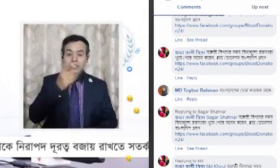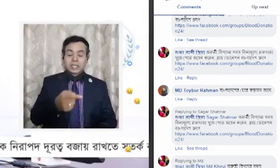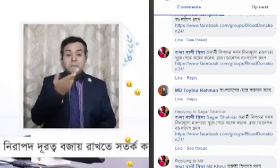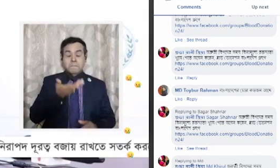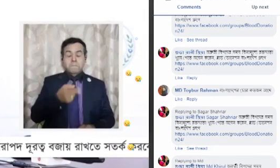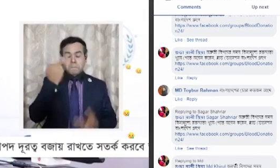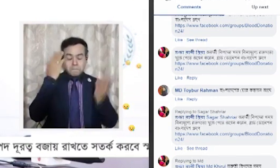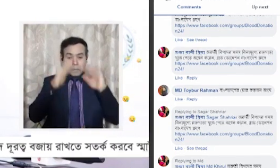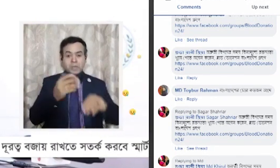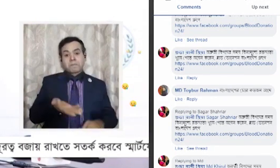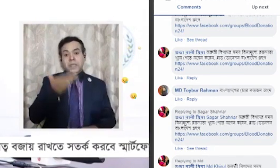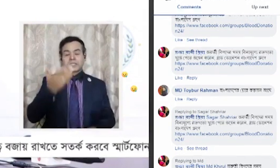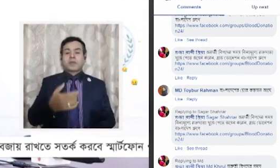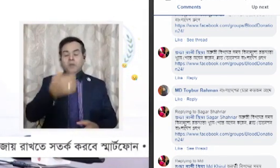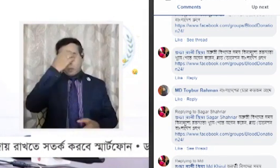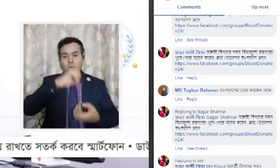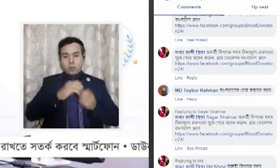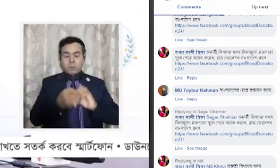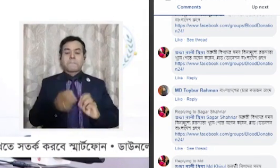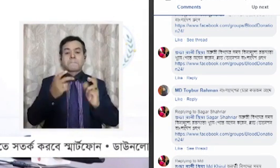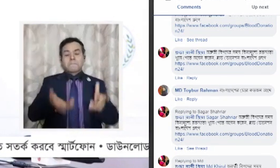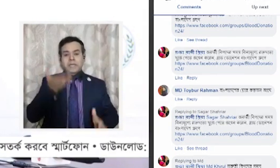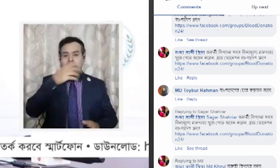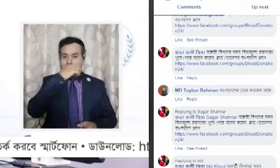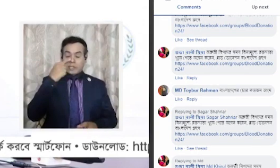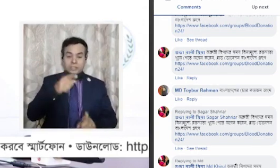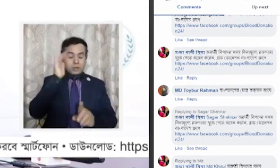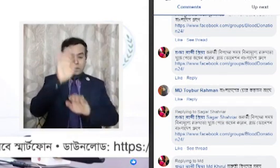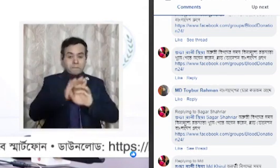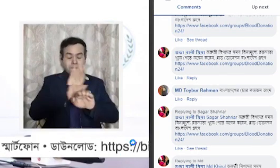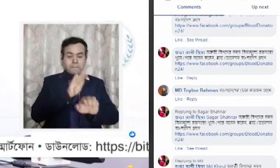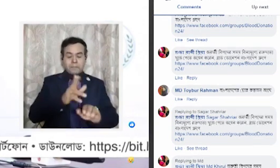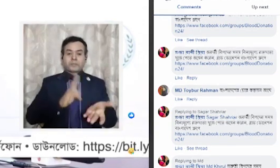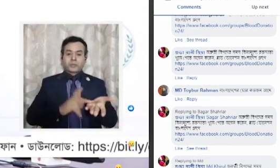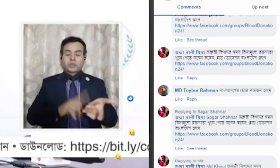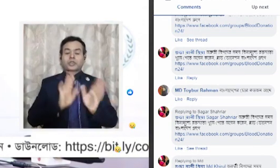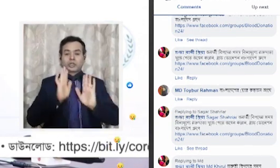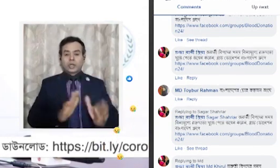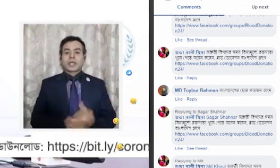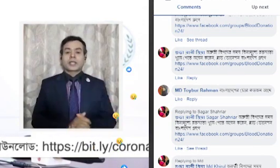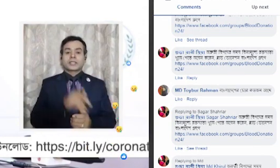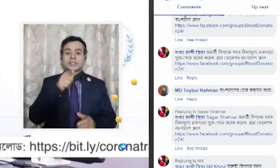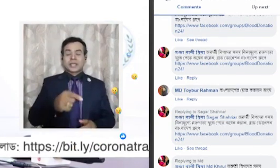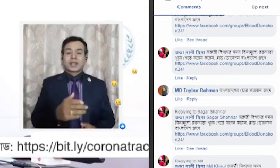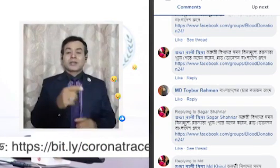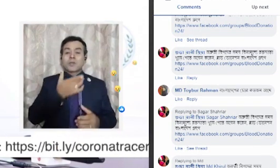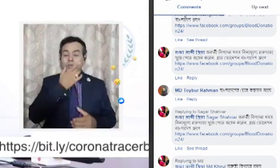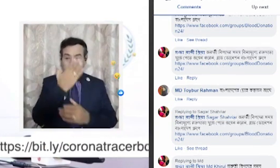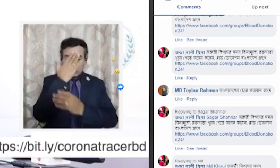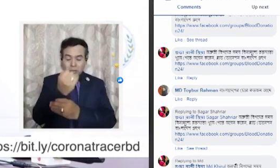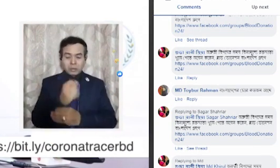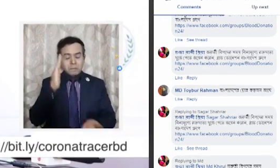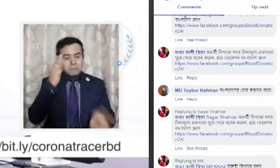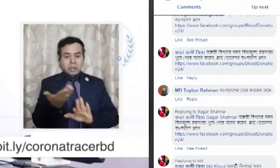তাদের প্রতি বিশেষভাবে খেয়াল রাখবেন, কারণ আপনারা দেখছেন যে আমাদের আক্রান্ত হওয়ার ঝুঁকি আক্রান্ত বয়োবৃদ্ধদের